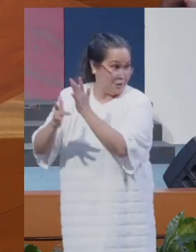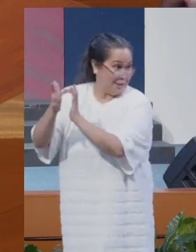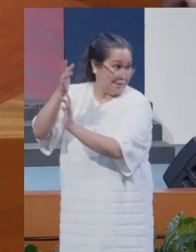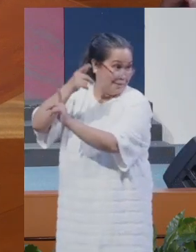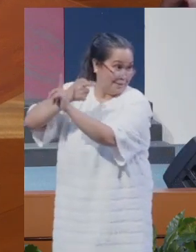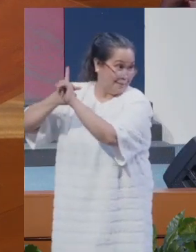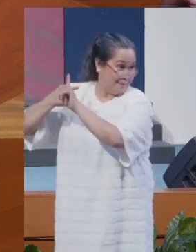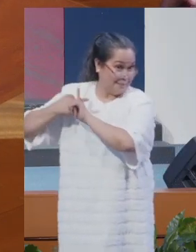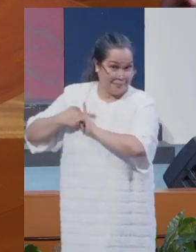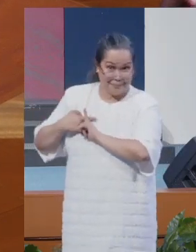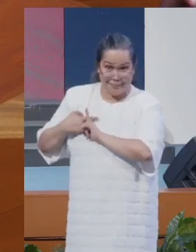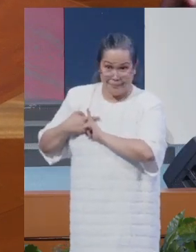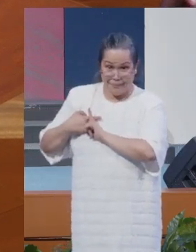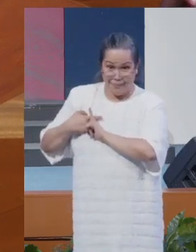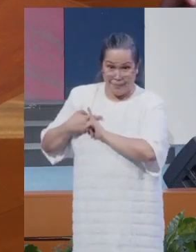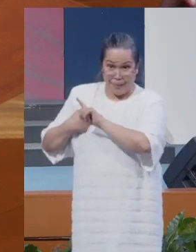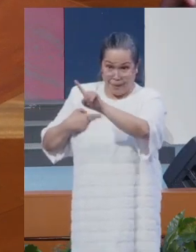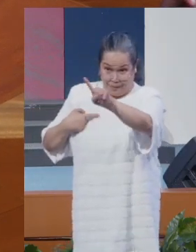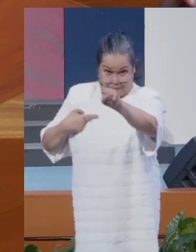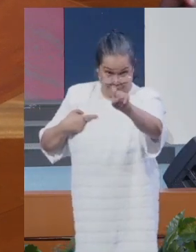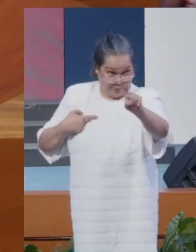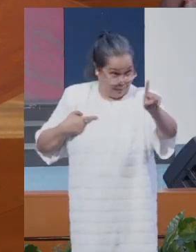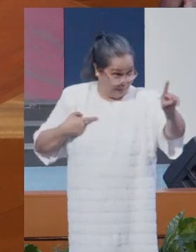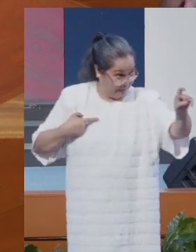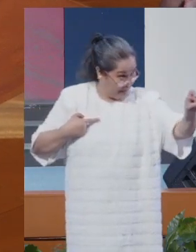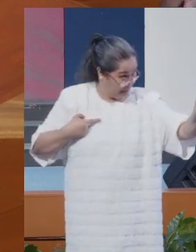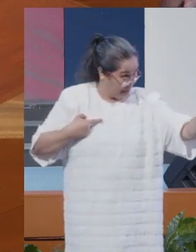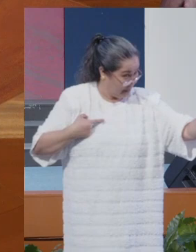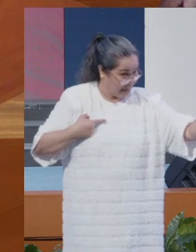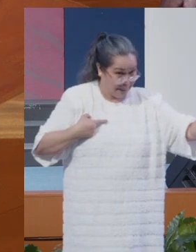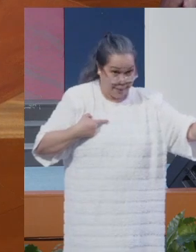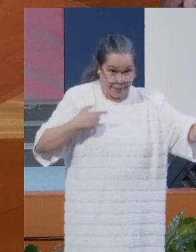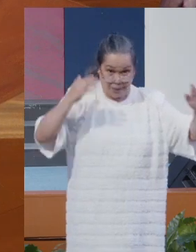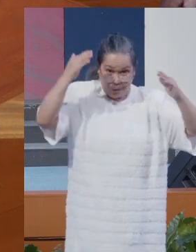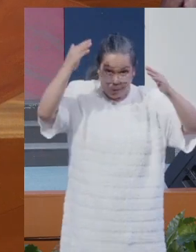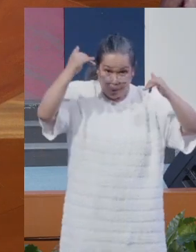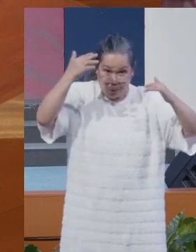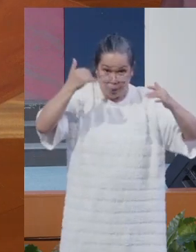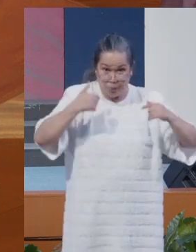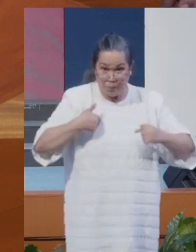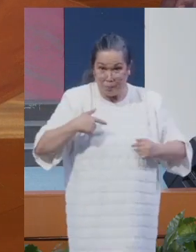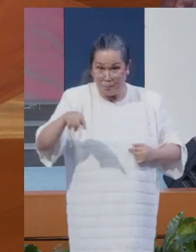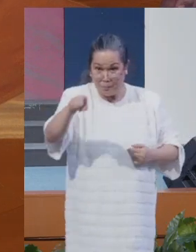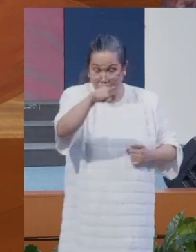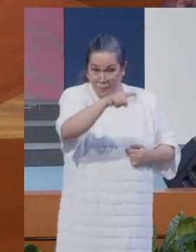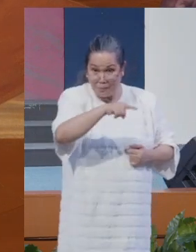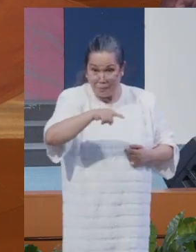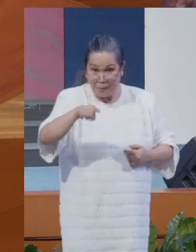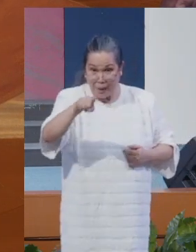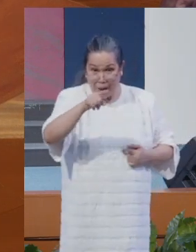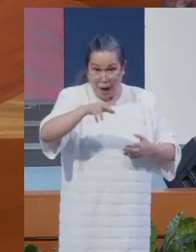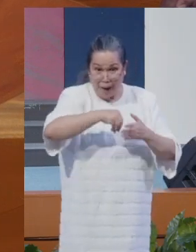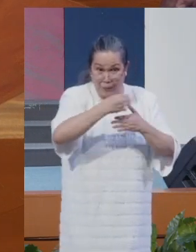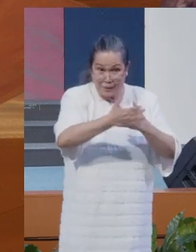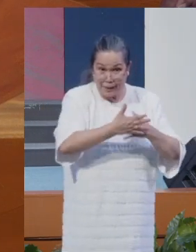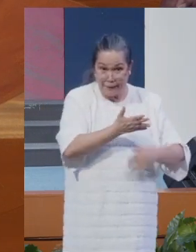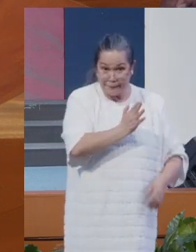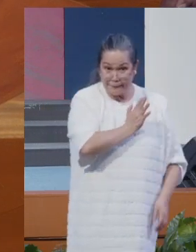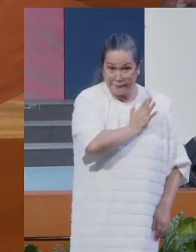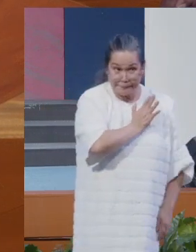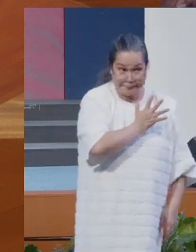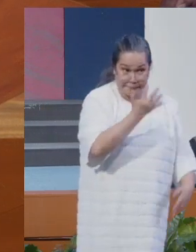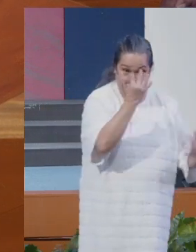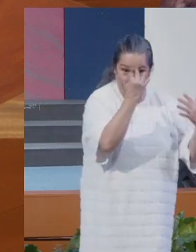ito. Meron pa ba sa inyo na umaasa pa rin sa panlabas na anyo